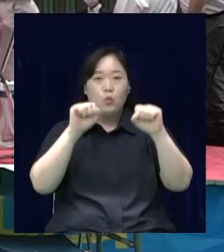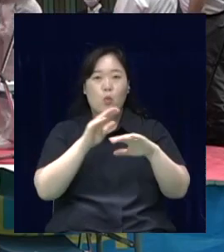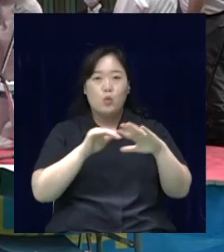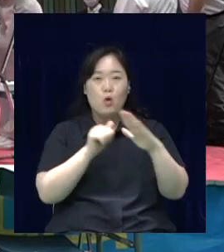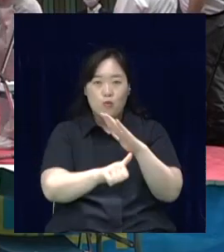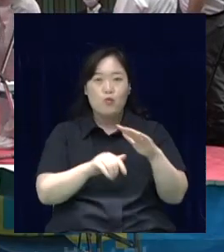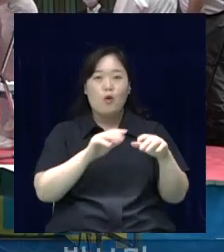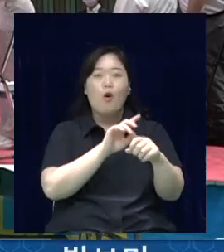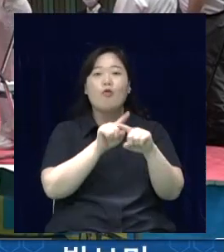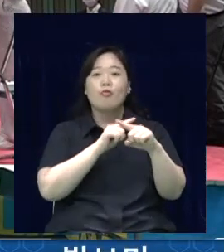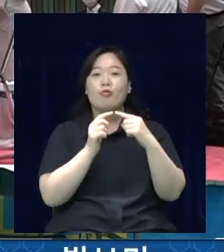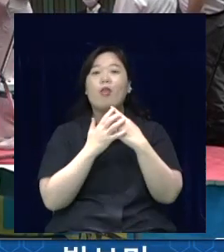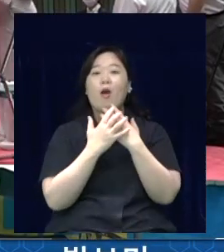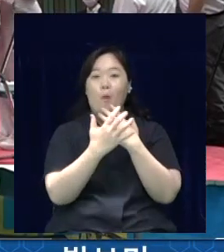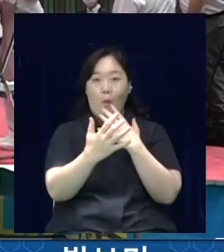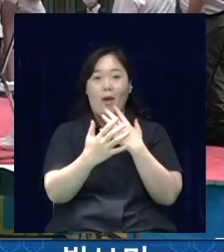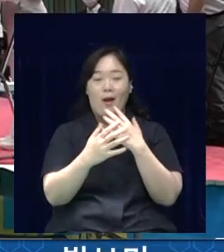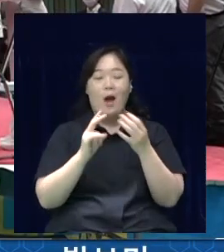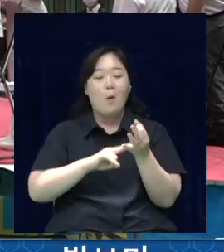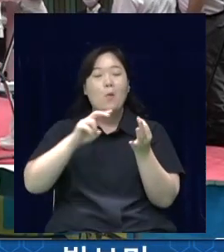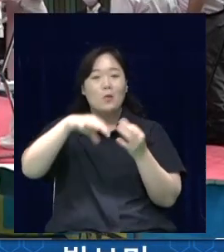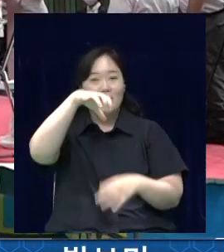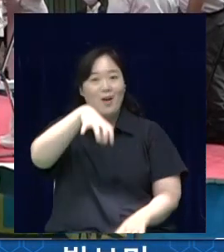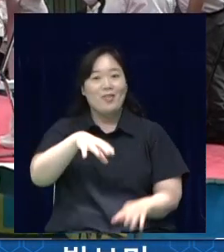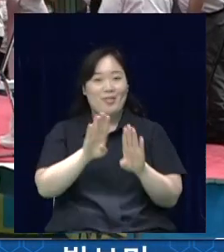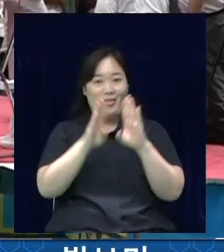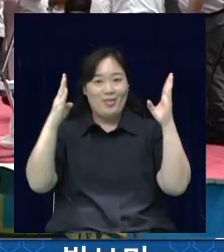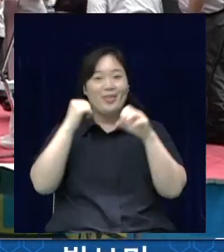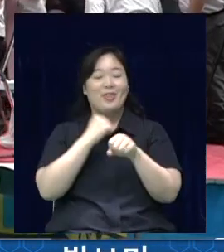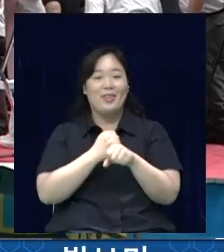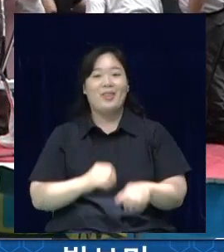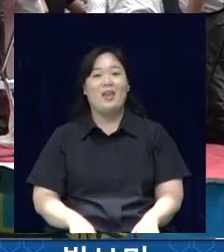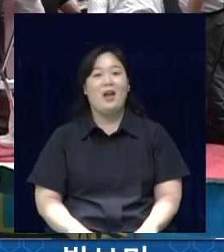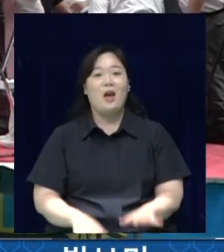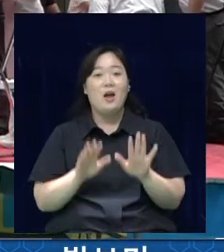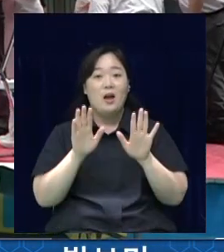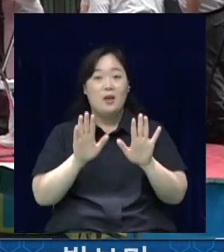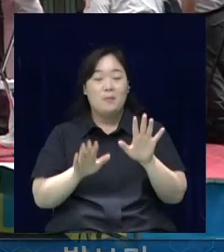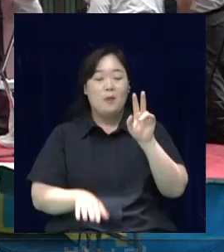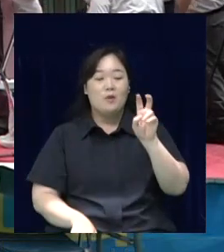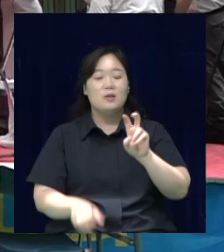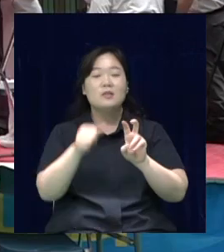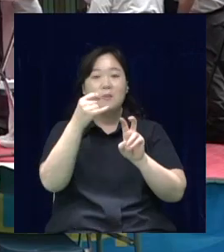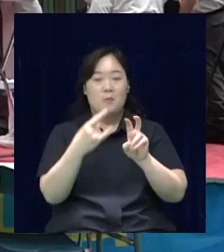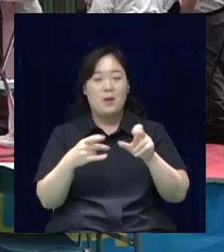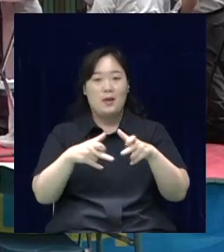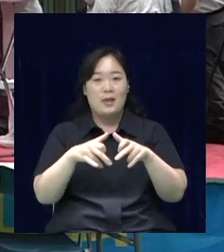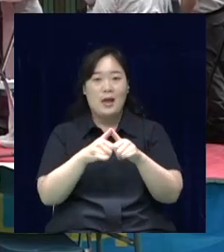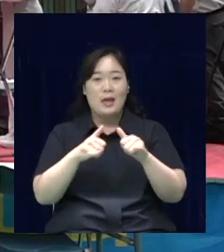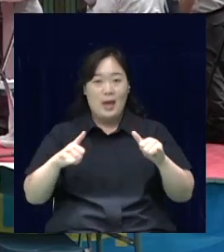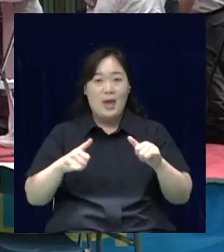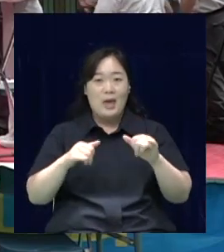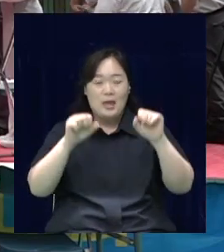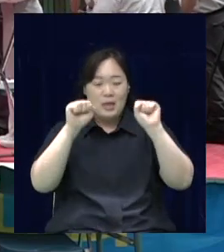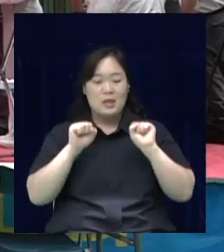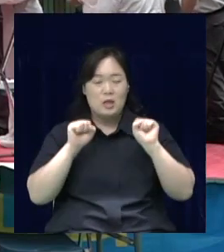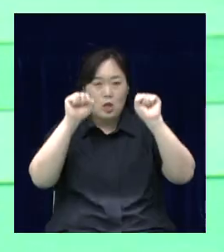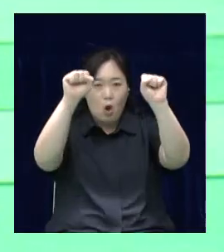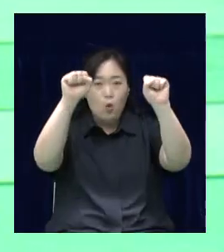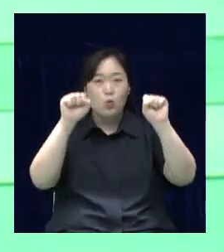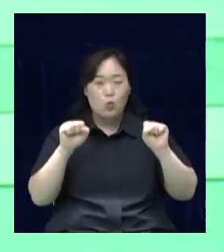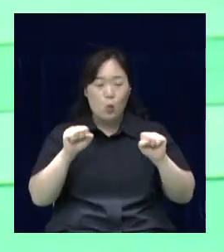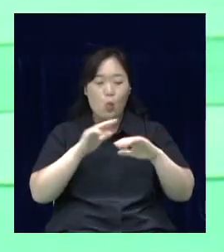위원님 안녕하세요. 안녕하십니까? 자, 오늘 드디어 좀 오랜만에 이 제20회 전국 장애인 역도 선수권 대회가 펼쳐지게